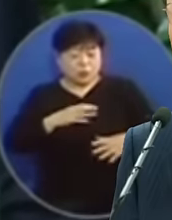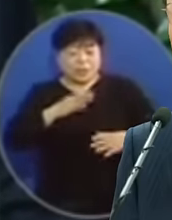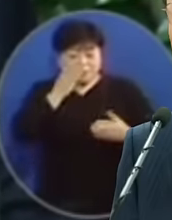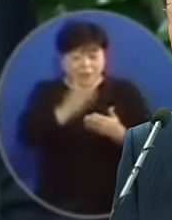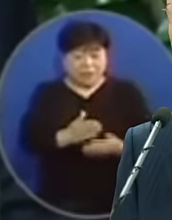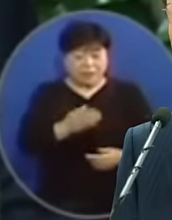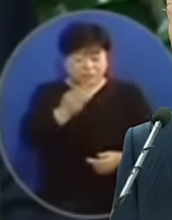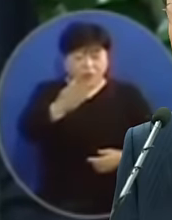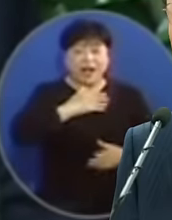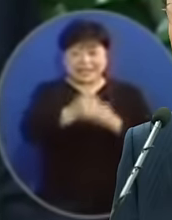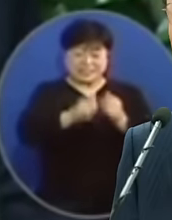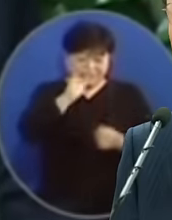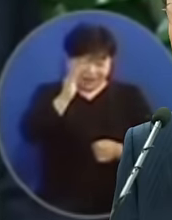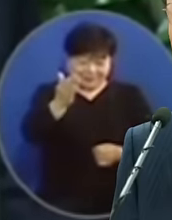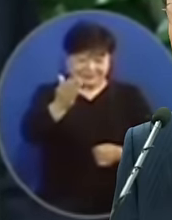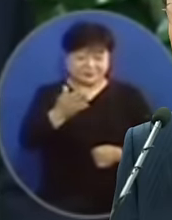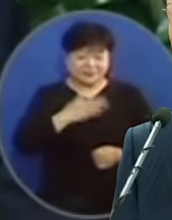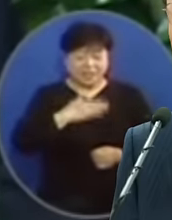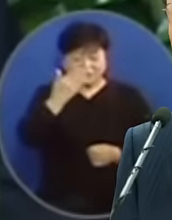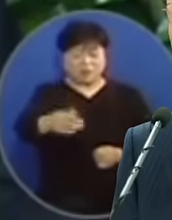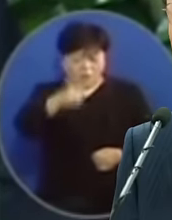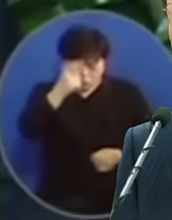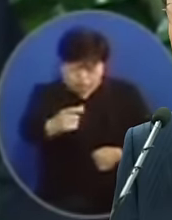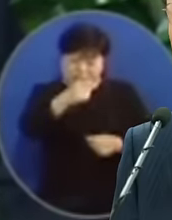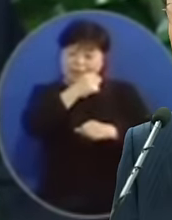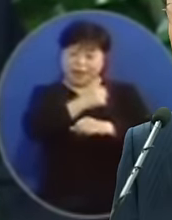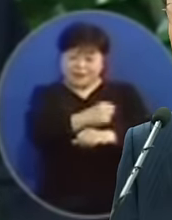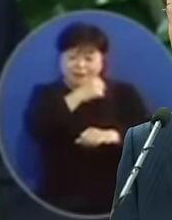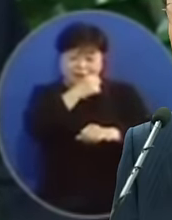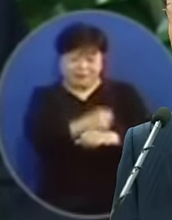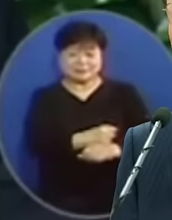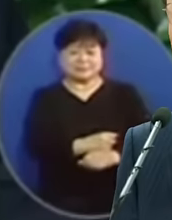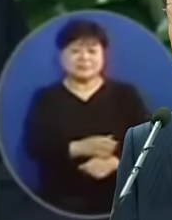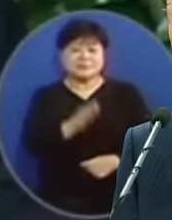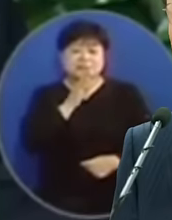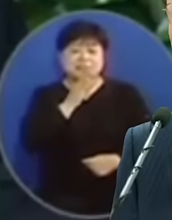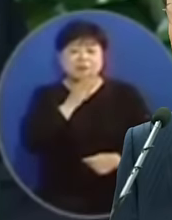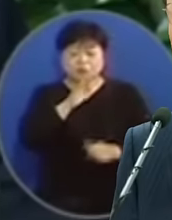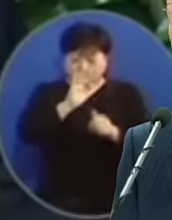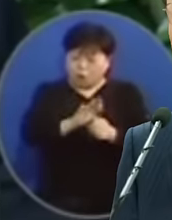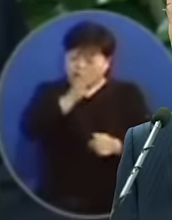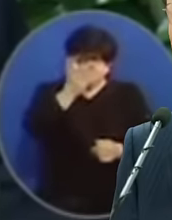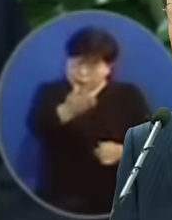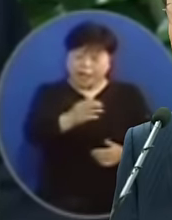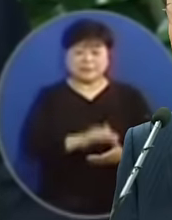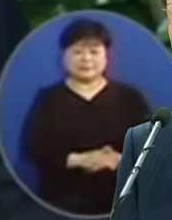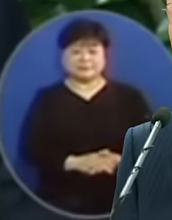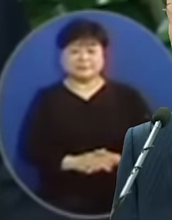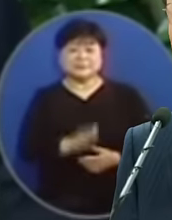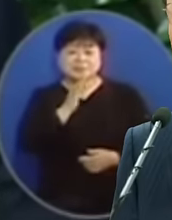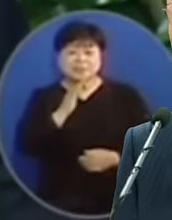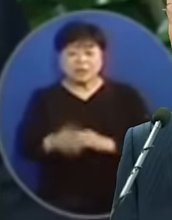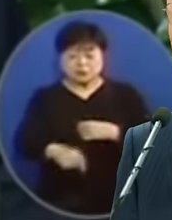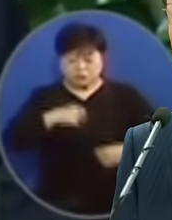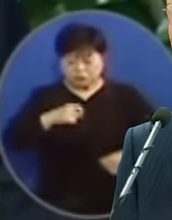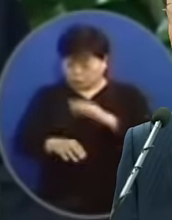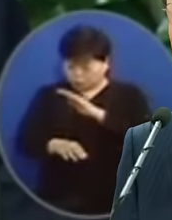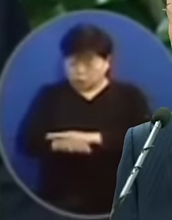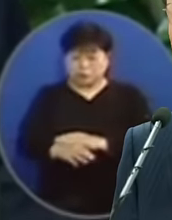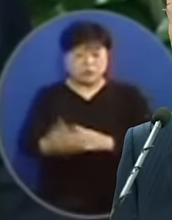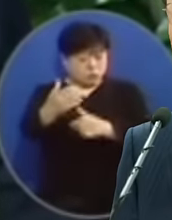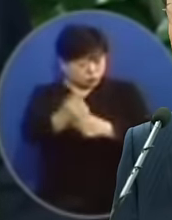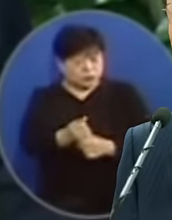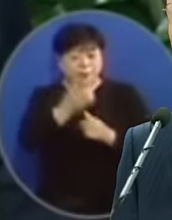내 하나님이 된다. 내가 너를 굳세게 할 것이다. 참으로 너를 도와준다. 참으로 나의 의로운 오른손으로